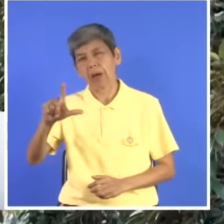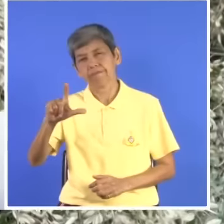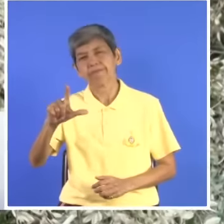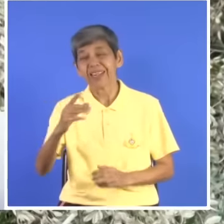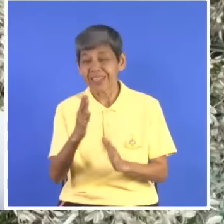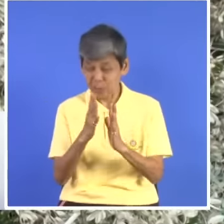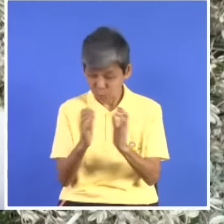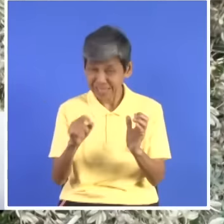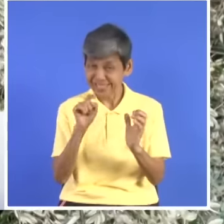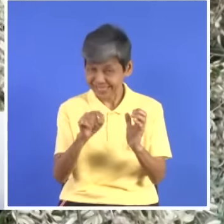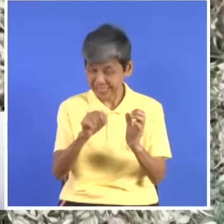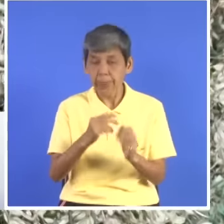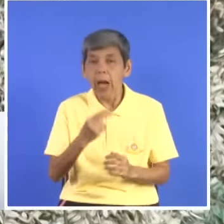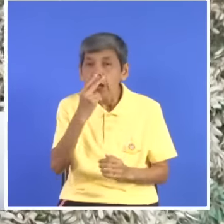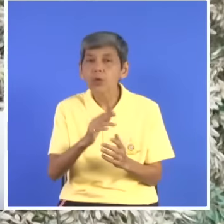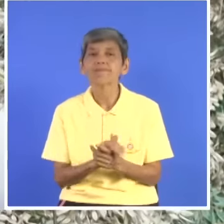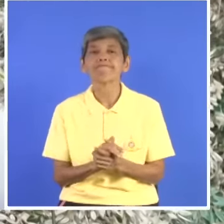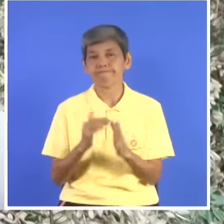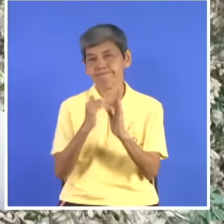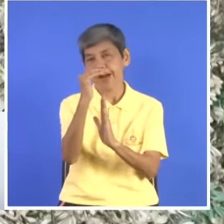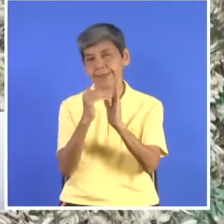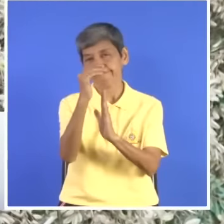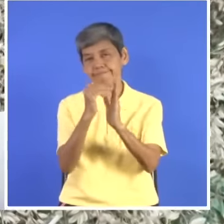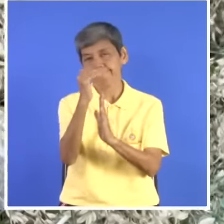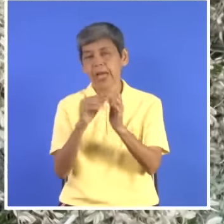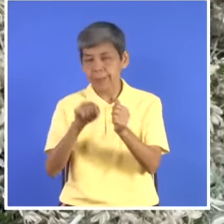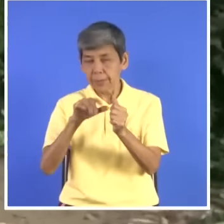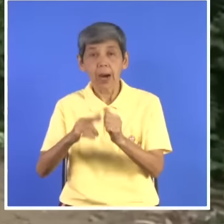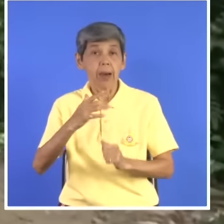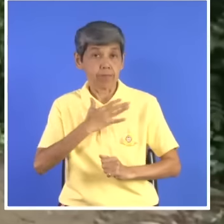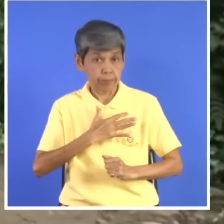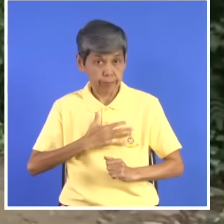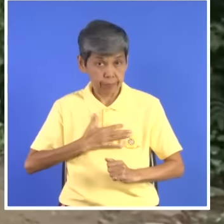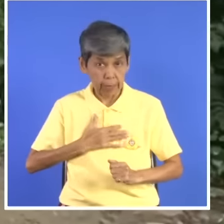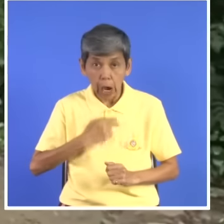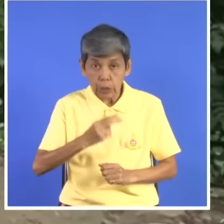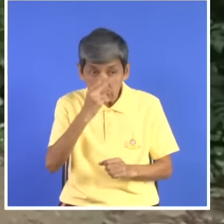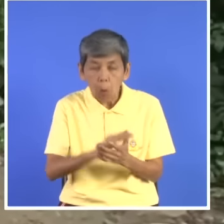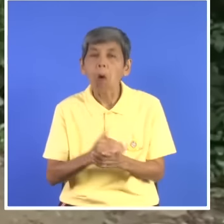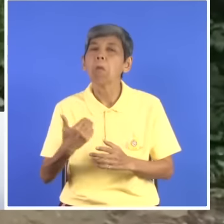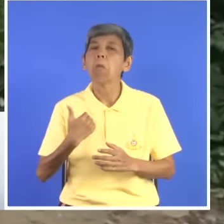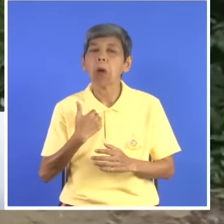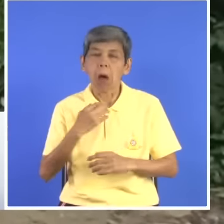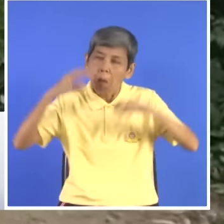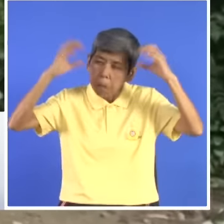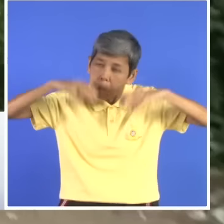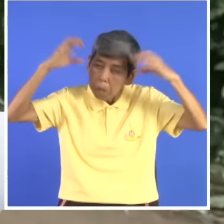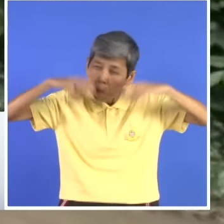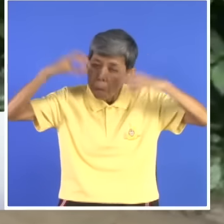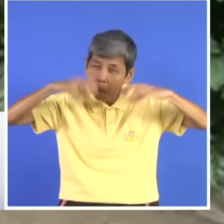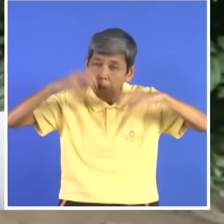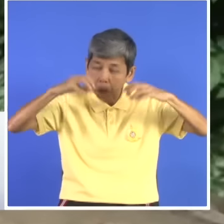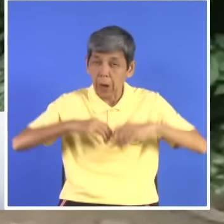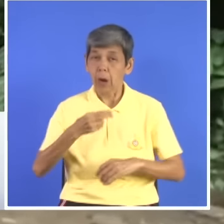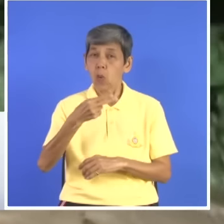ทุเรียนนี้ไปต่อที่จังหวัดทางภาคเหนือกันหน่อยนะครับที่อำเภอเมืองจังหวัดแม่ฮ่องสอนเกิดฝนตกหนักในพื้นที่เช่นเดียวกันโดยเฉพาะตำบลห้วยผ